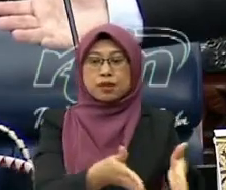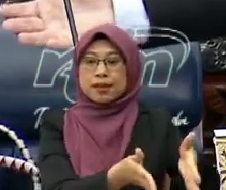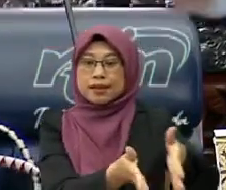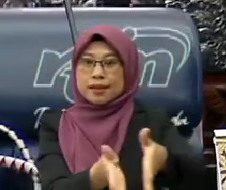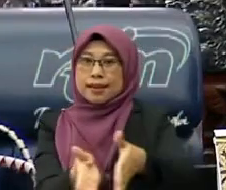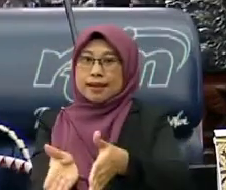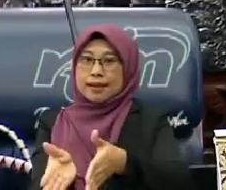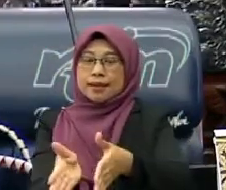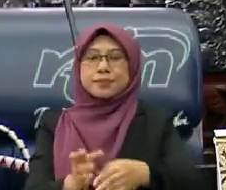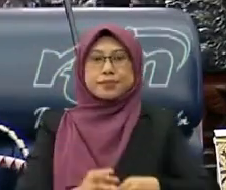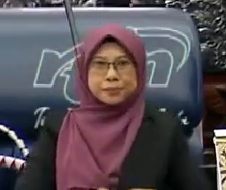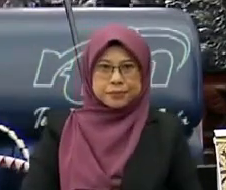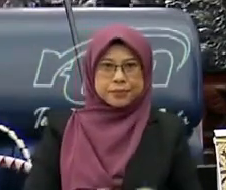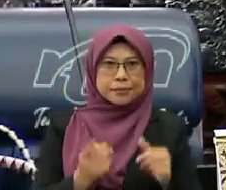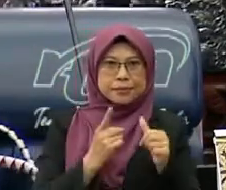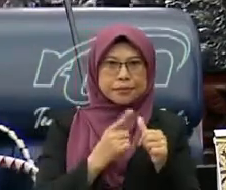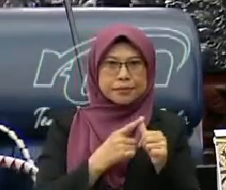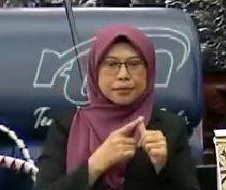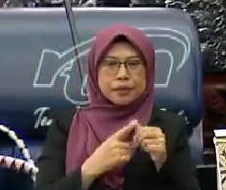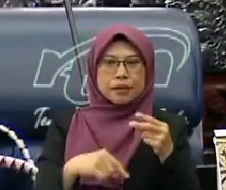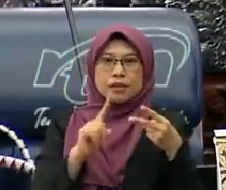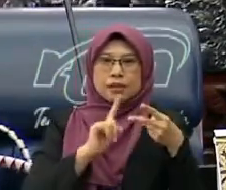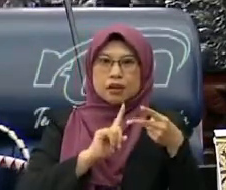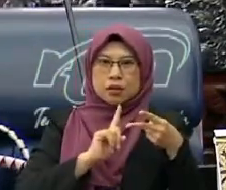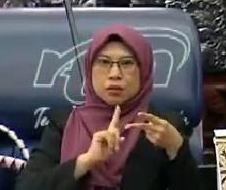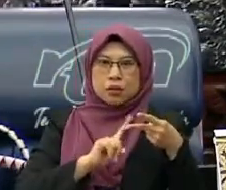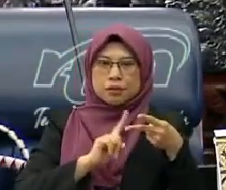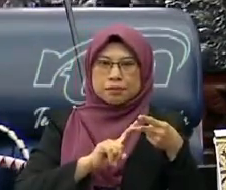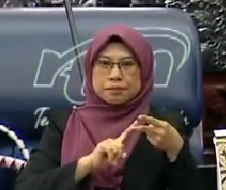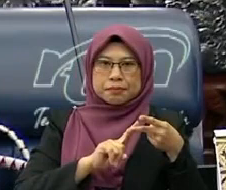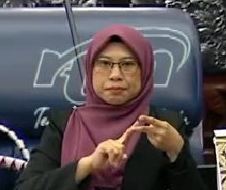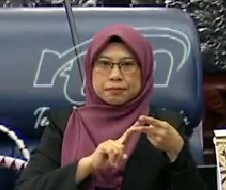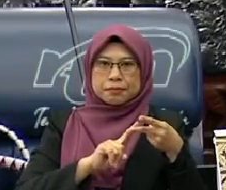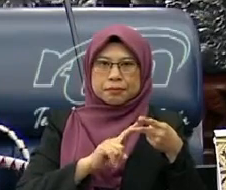air Ini pertama yang kedua